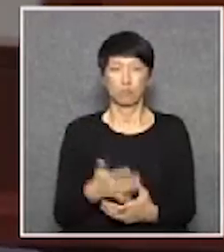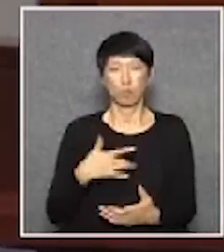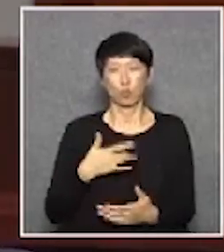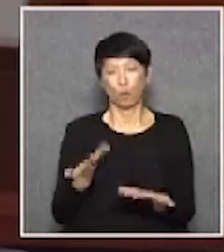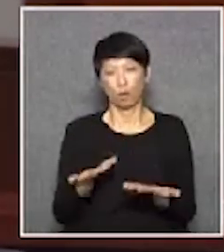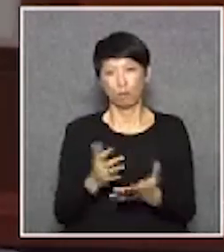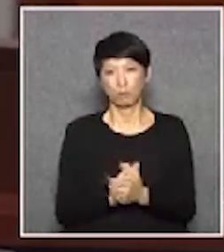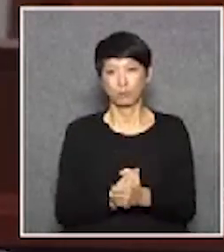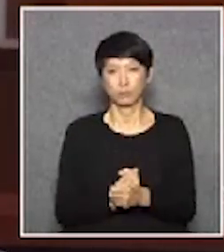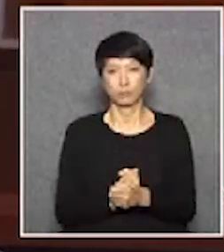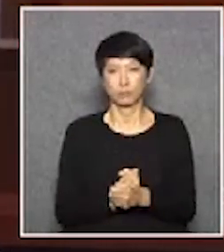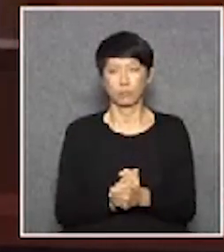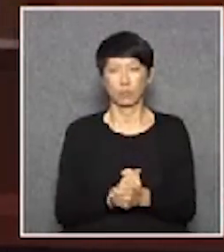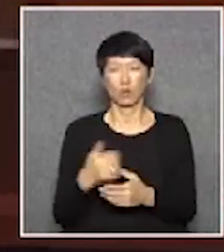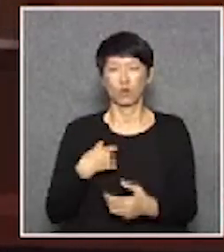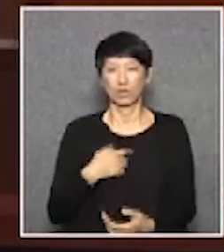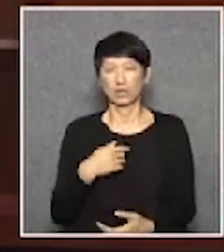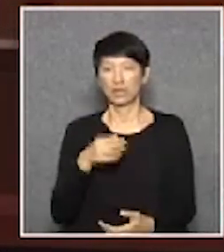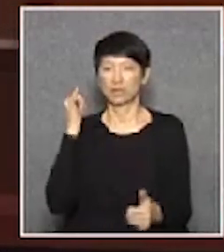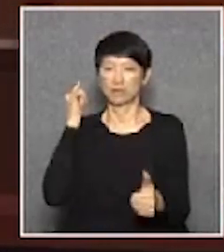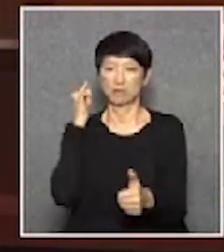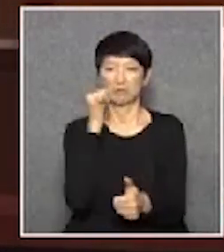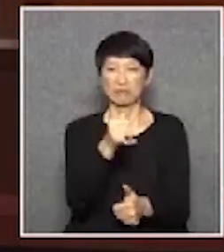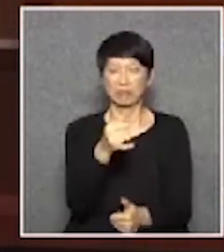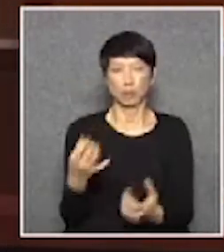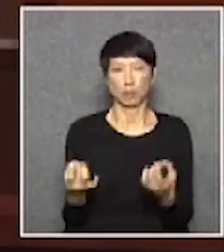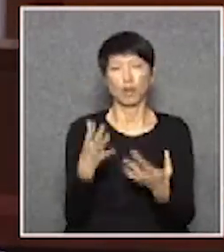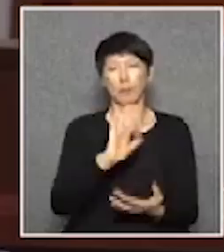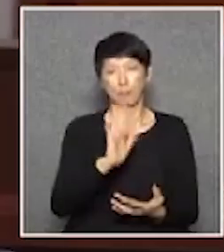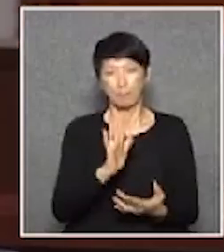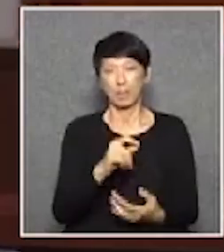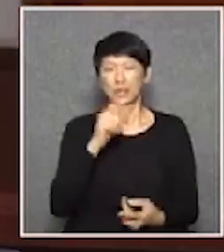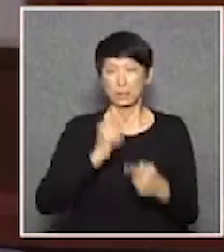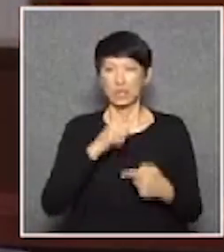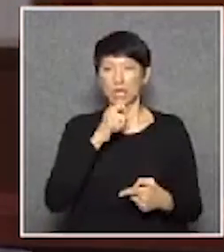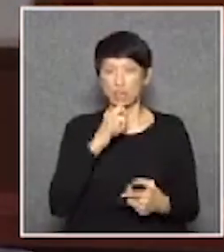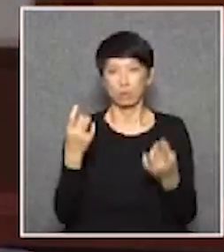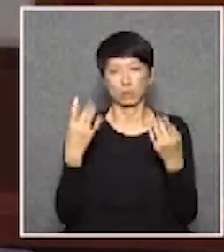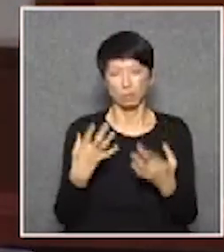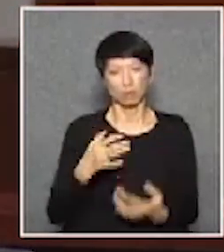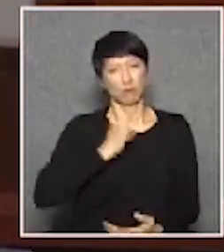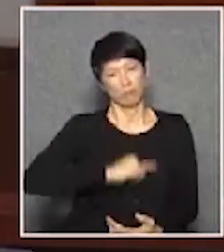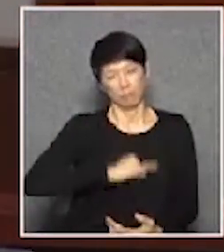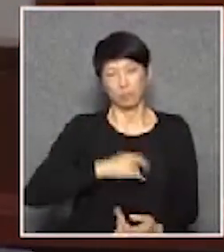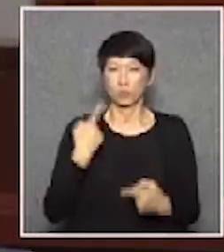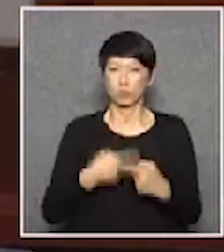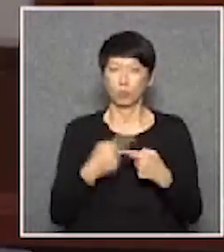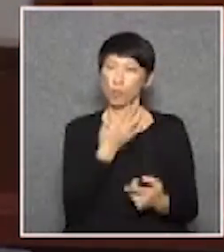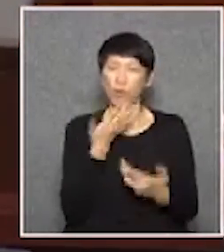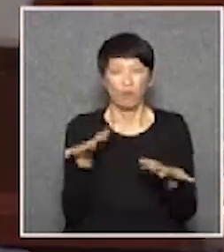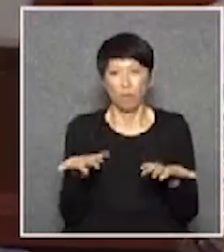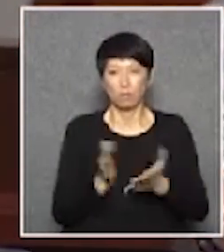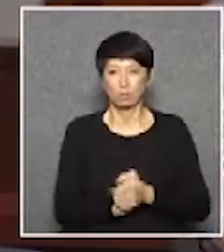所以说我们不是仇富的，有些人为富不仁到这些程度呢，你都是无话可说，是吧？表